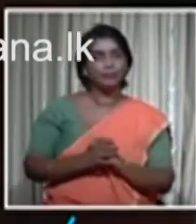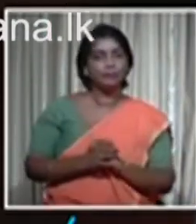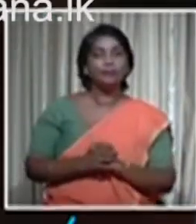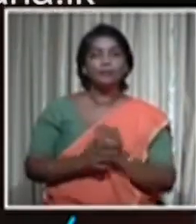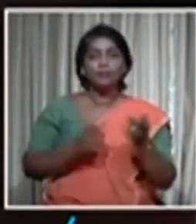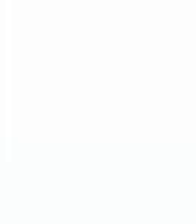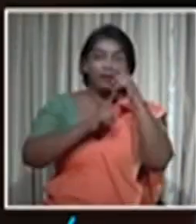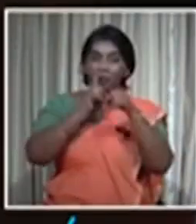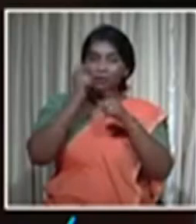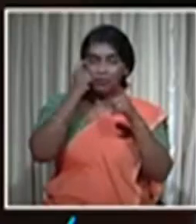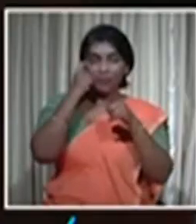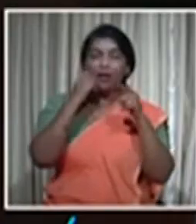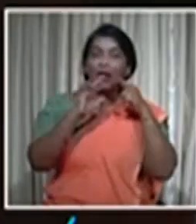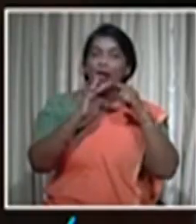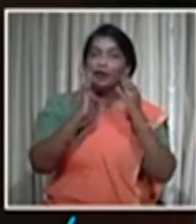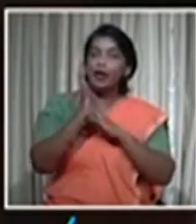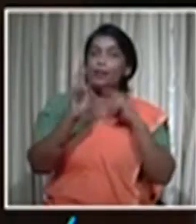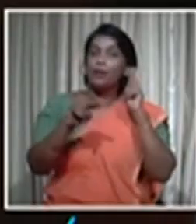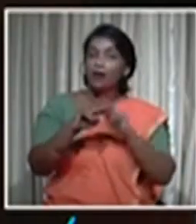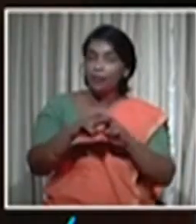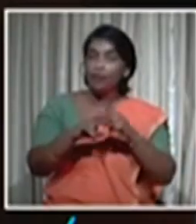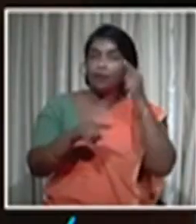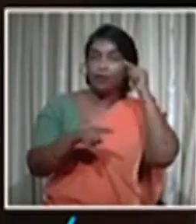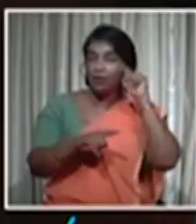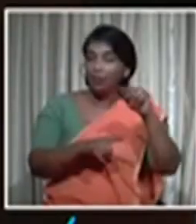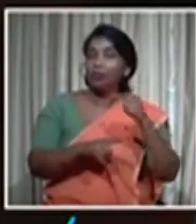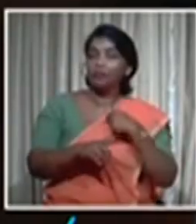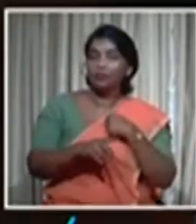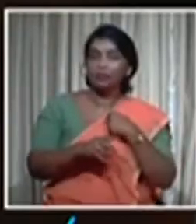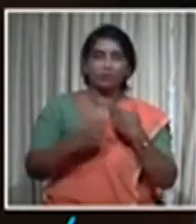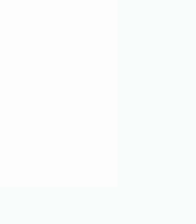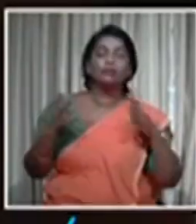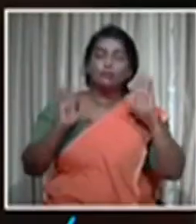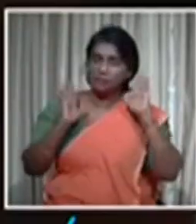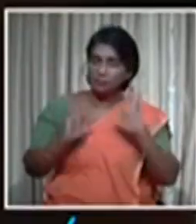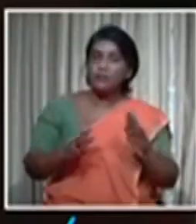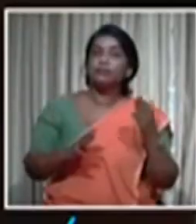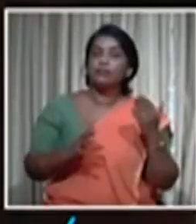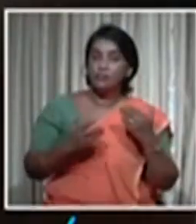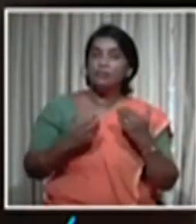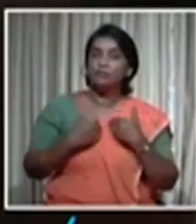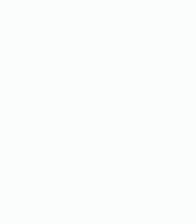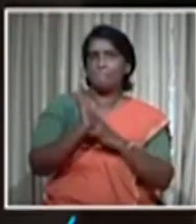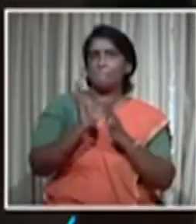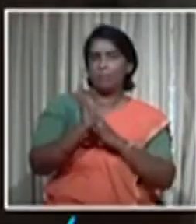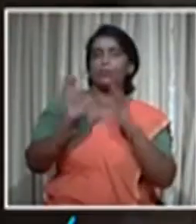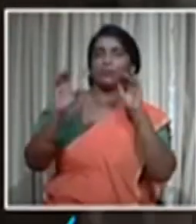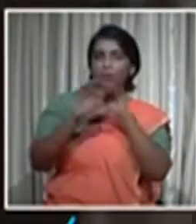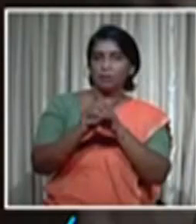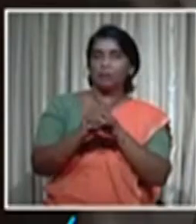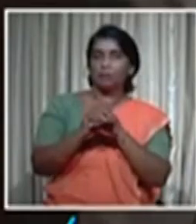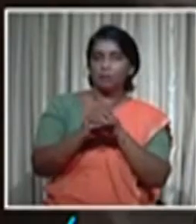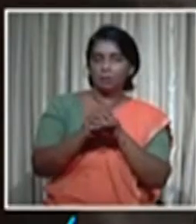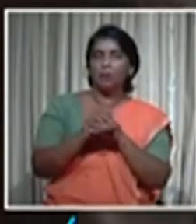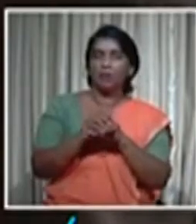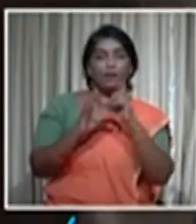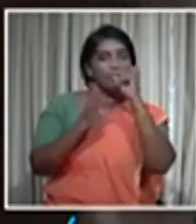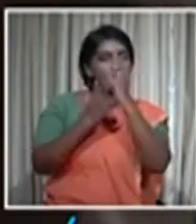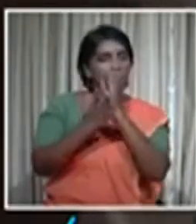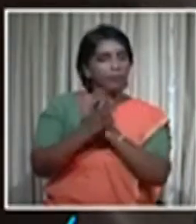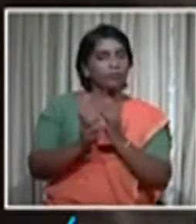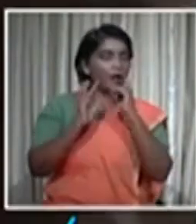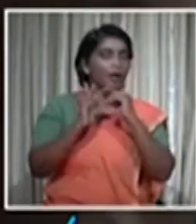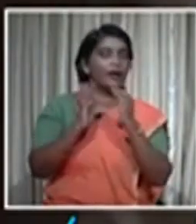ඔබලා ඔය කතාව IMF එක ගැන ඔච්චර තියනවනේ අපේ විශ්වාසයක් නැහැ. මොකද අපි සමාජිකයෝ. ඒක විවස්ථාඩු